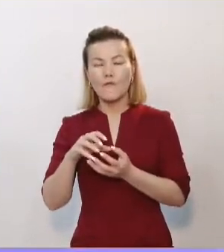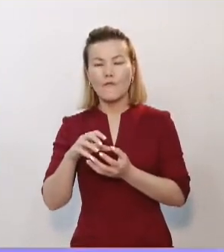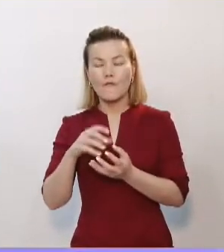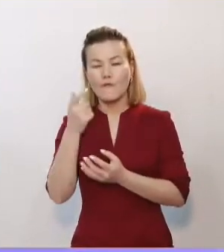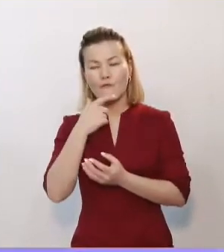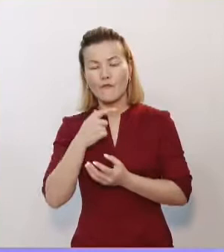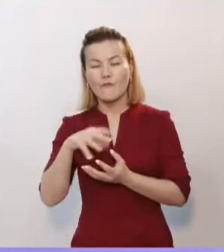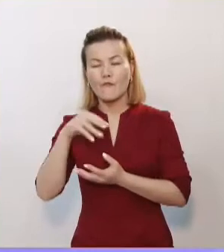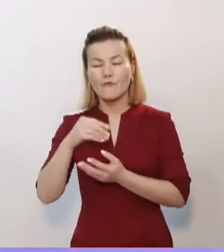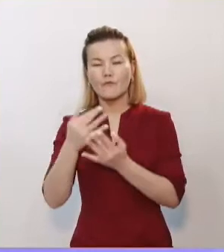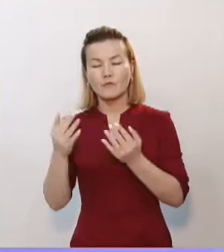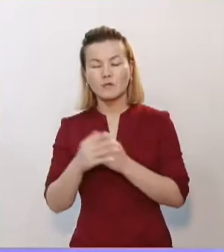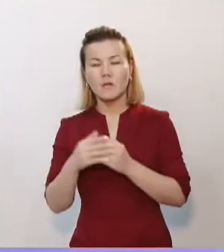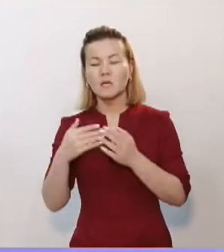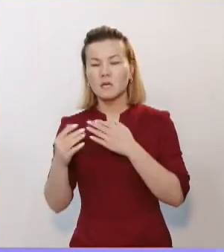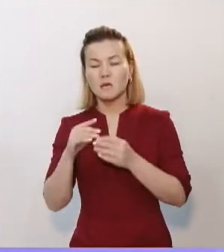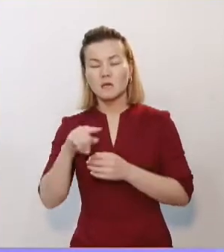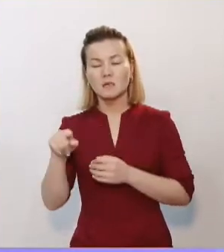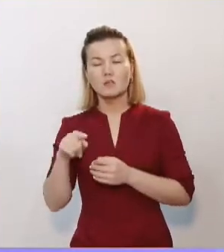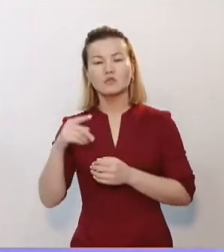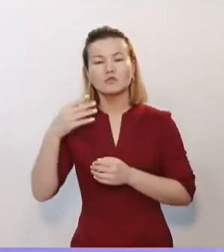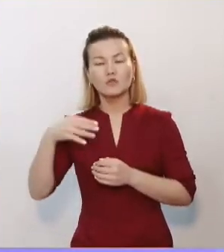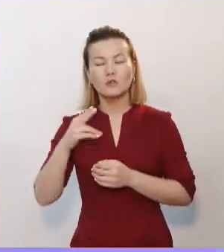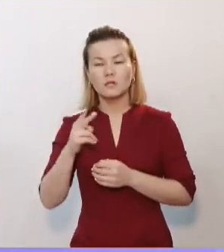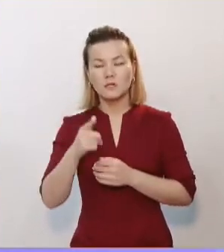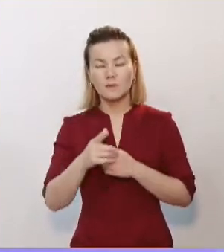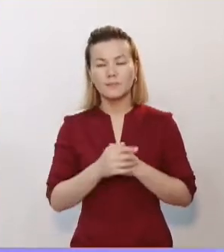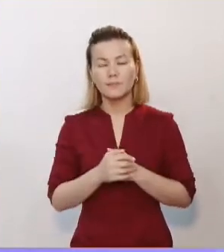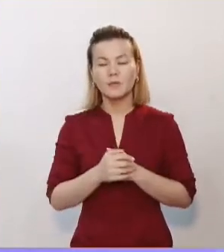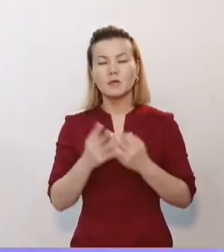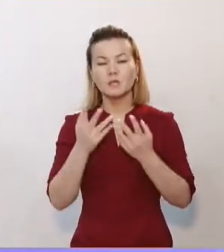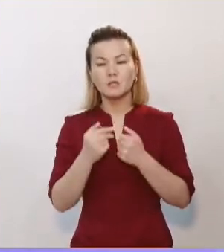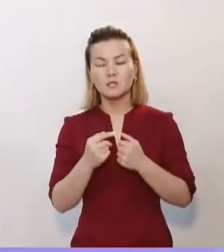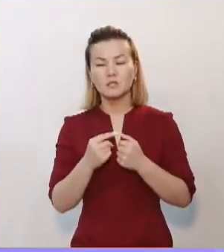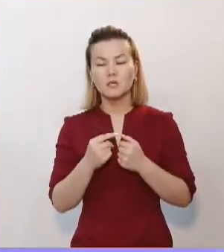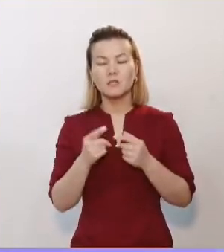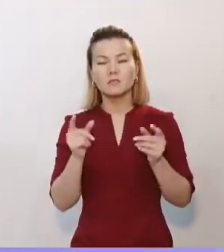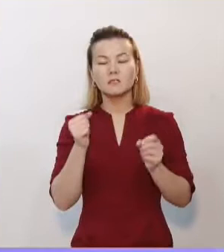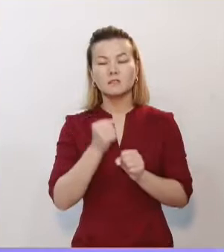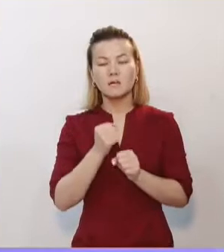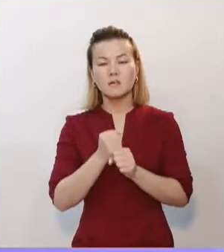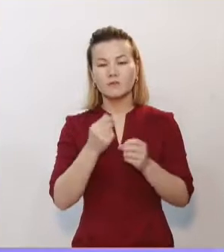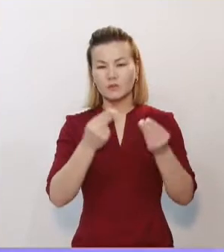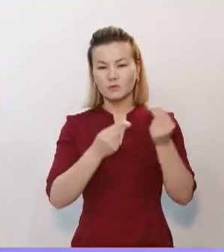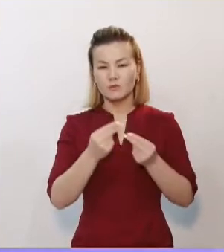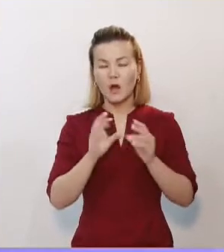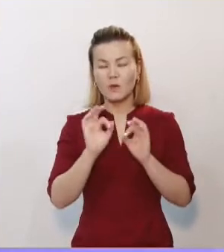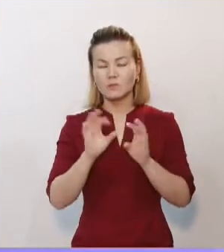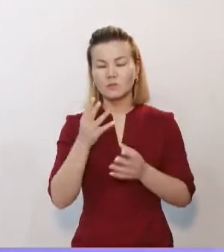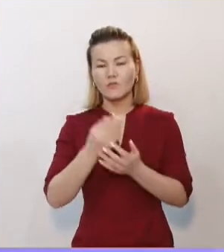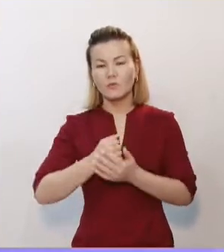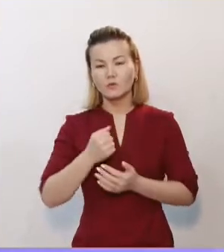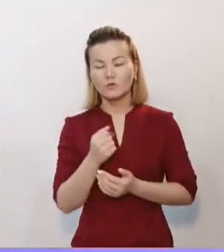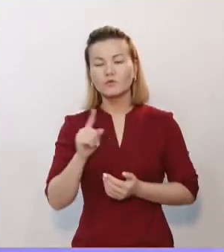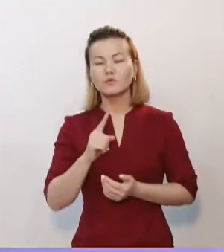посылок с книгами весит 40 килограмм. Реши задачу, сделав рисунок. Объясните своему другу,